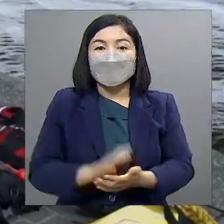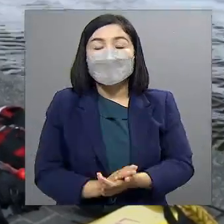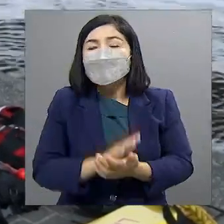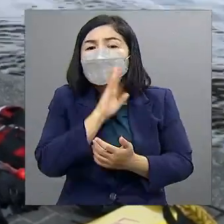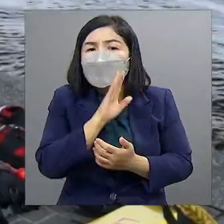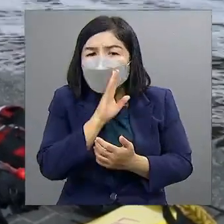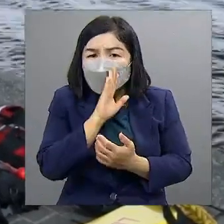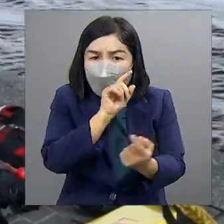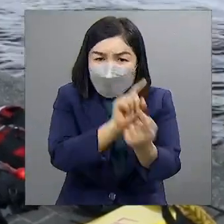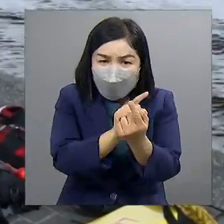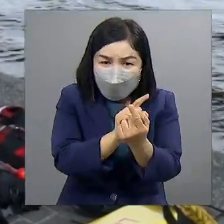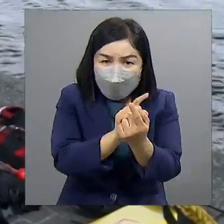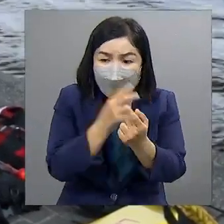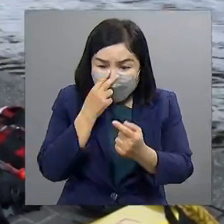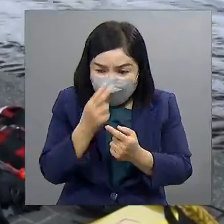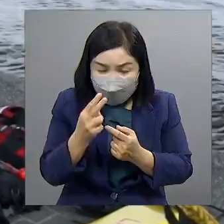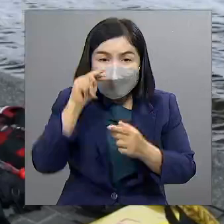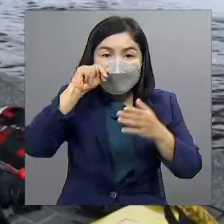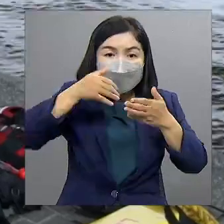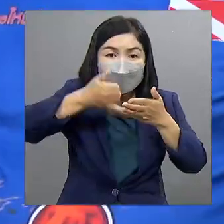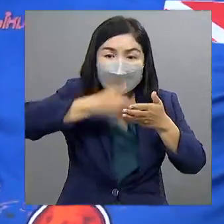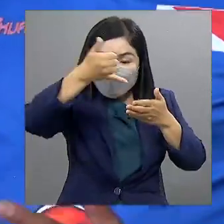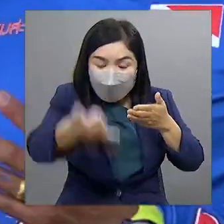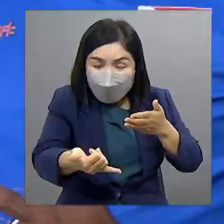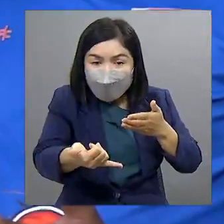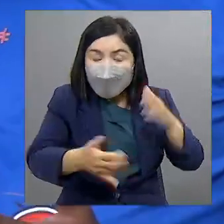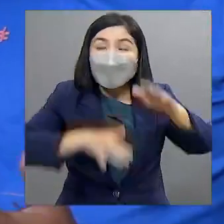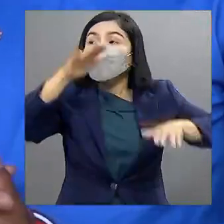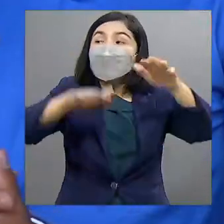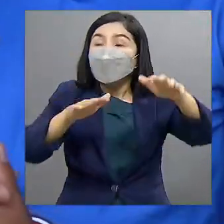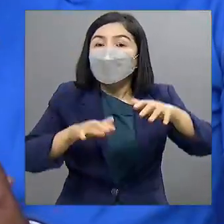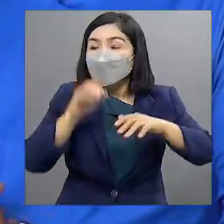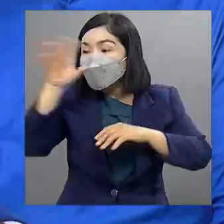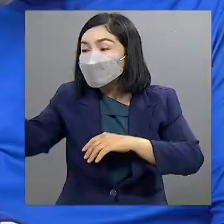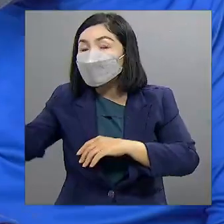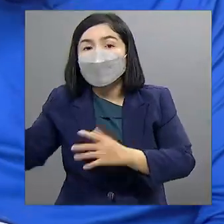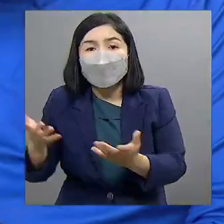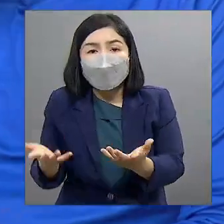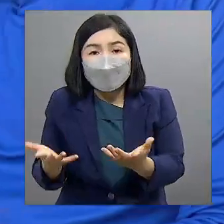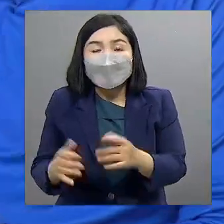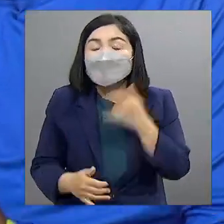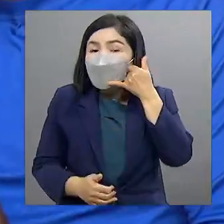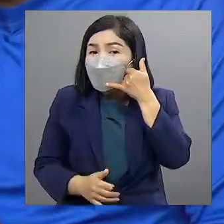นตกน้ำจมน้ำเนี่ยเราจะแจ้งไปที่ไหนได้บ้างคะคุณเติ ้ ล หลักๆเลยครับ191 ค่ะ